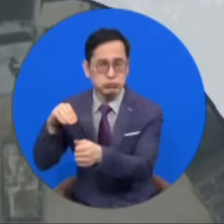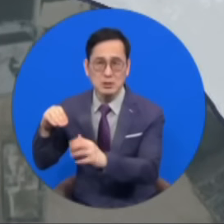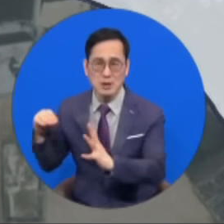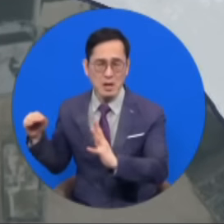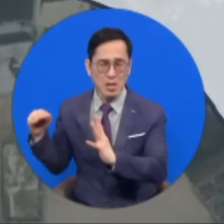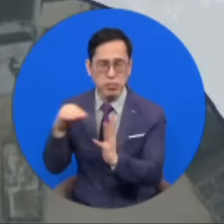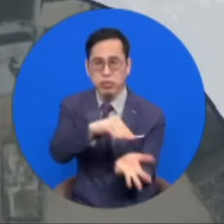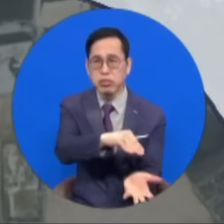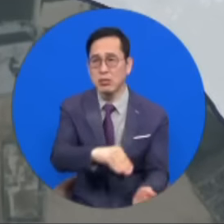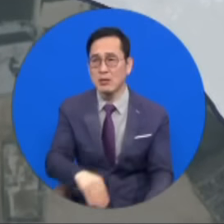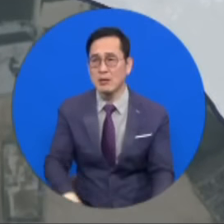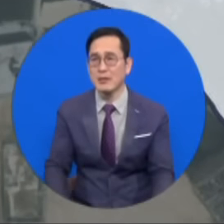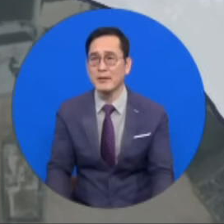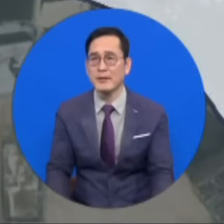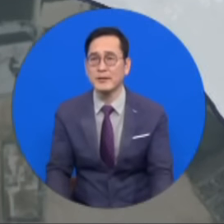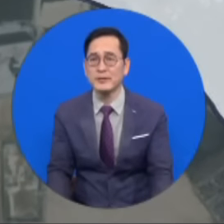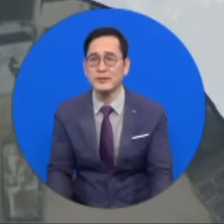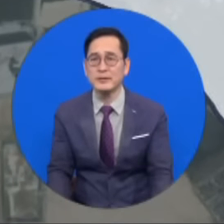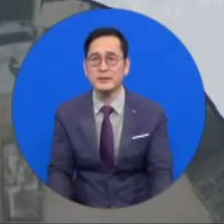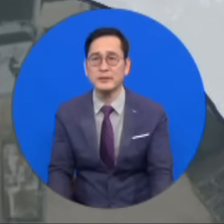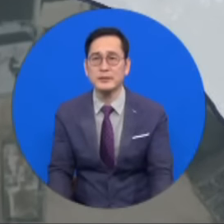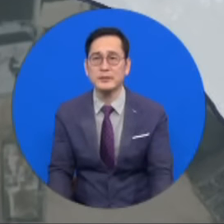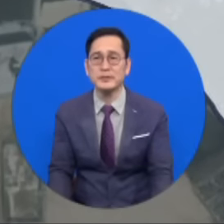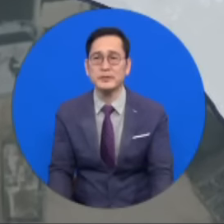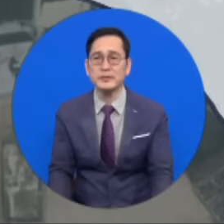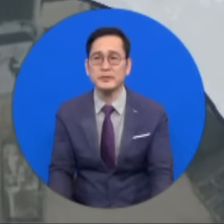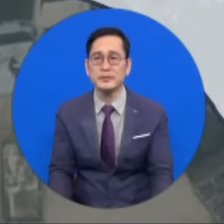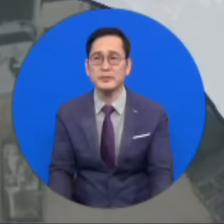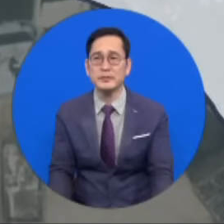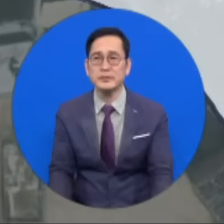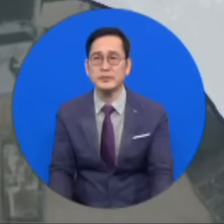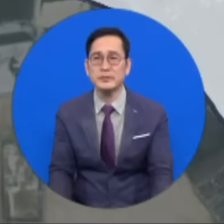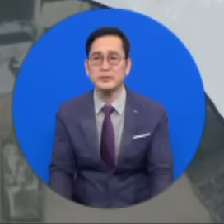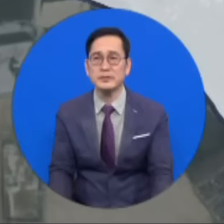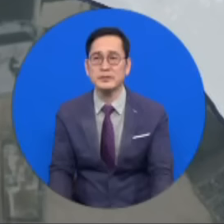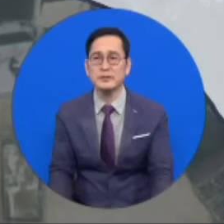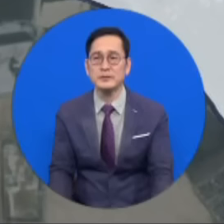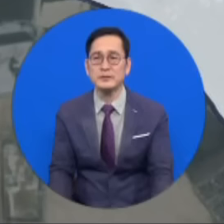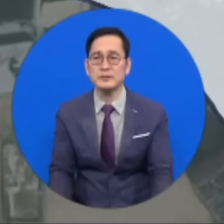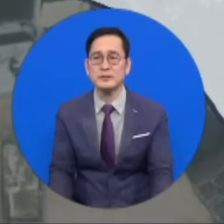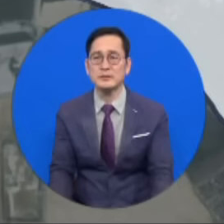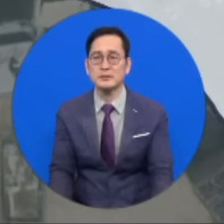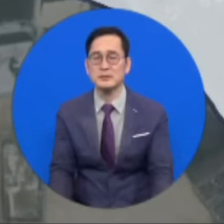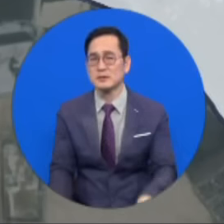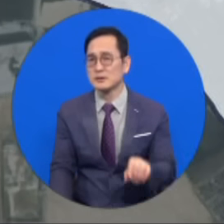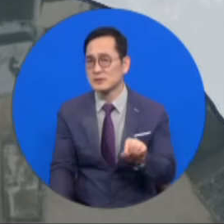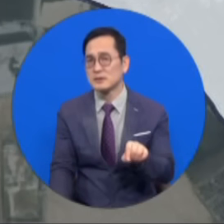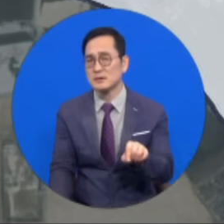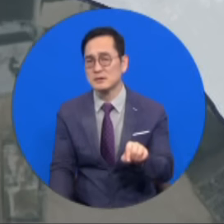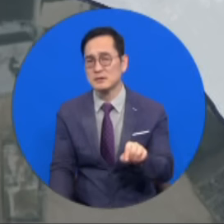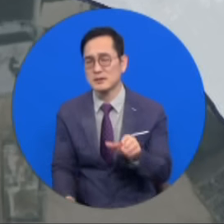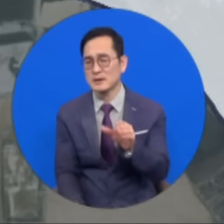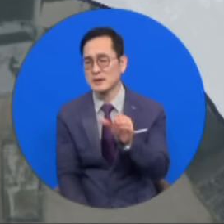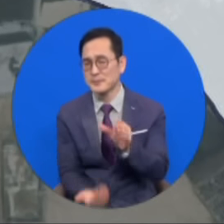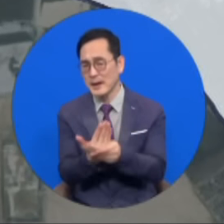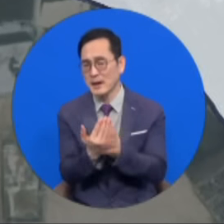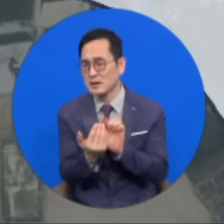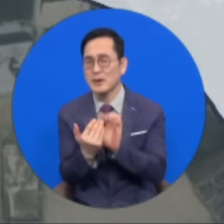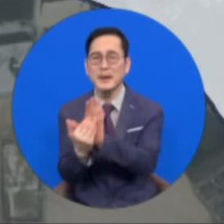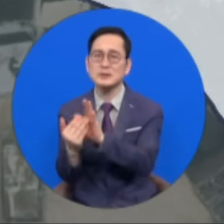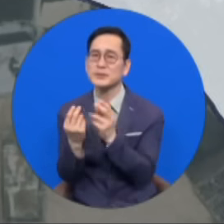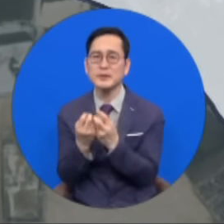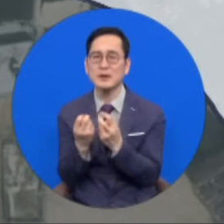이제 사고 원인이단 말이에요. 네. 그래야지 우리가 원인을 알아야지 또 다른 이런 참사가 반복되지 않도록 방지를 해야 할 거 아닙니까?